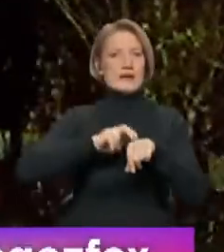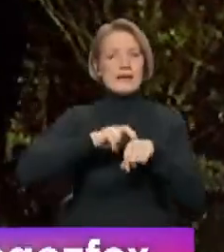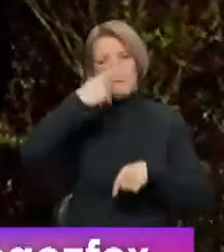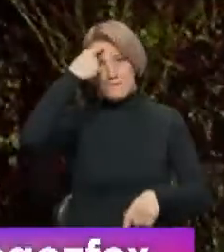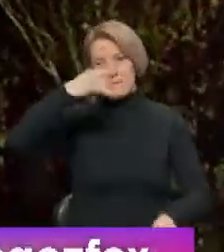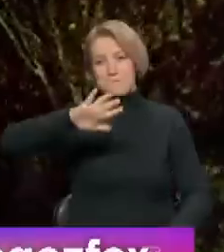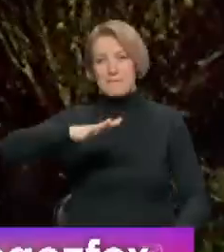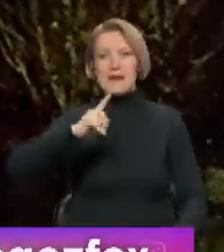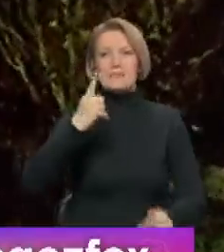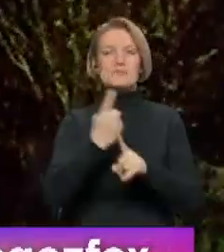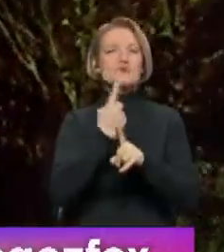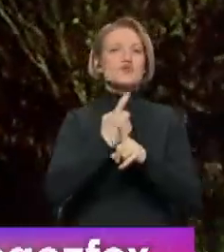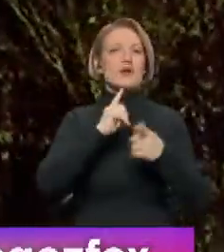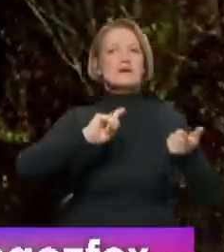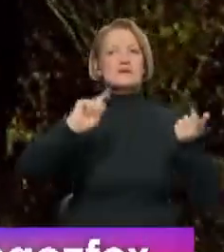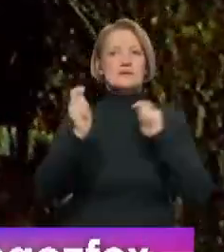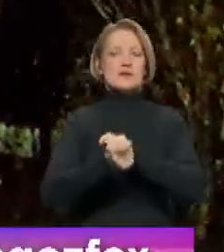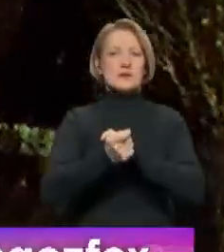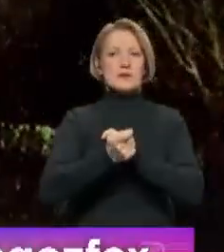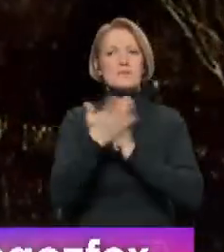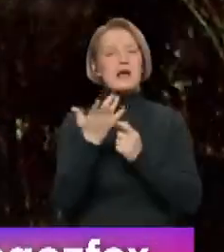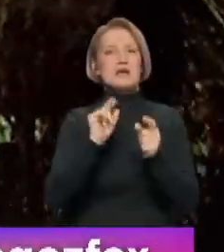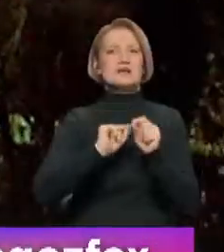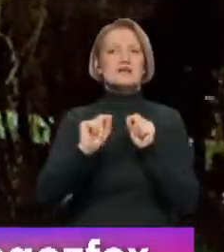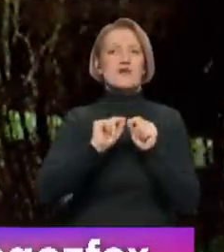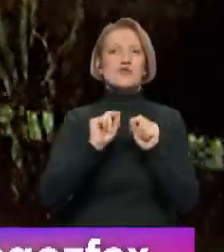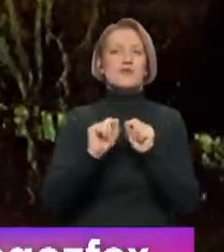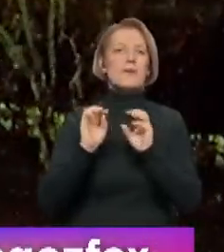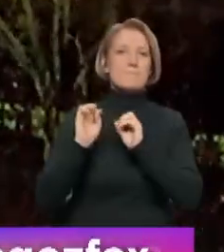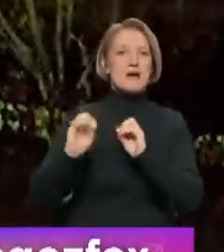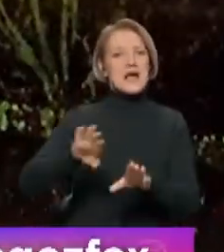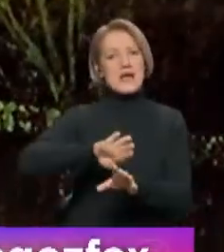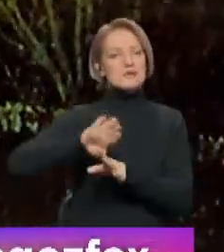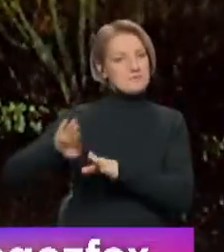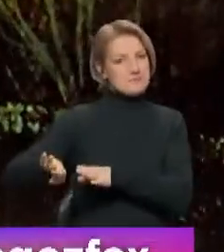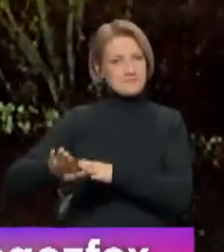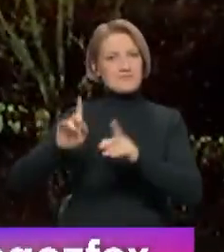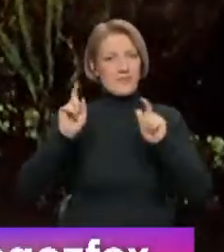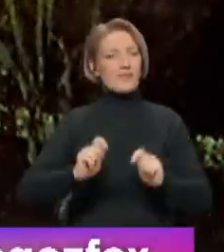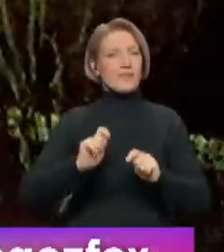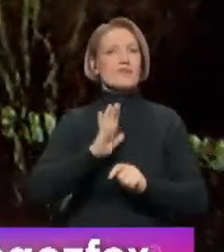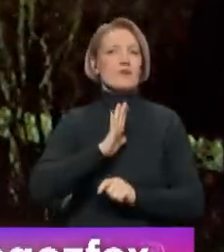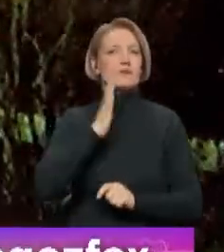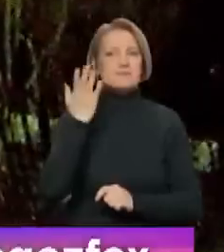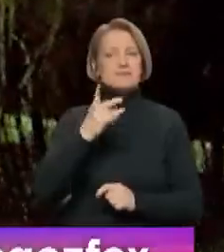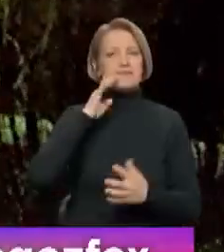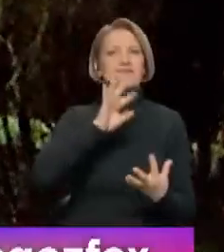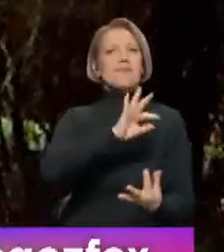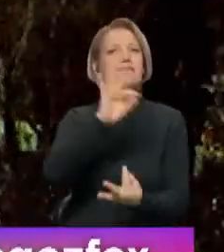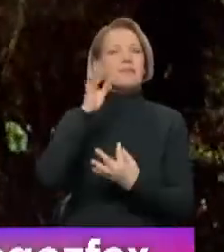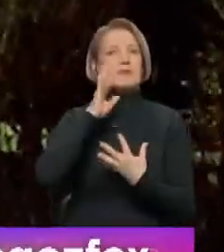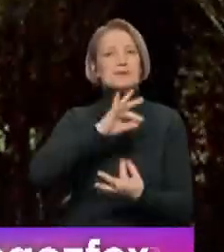belki bir şeyler değişir belki Hani tasarrufu bırakalım bir kenara varsa yapılıyorsa ve insanlar